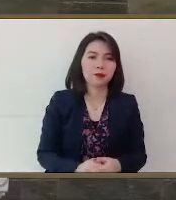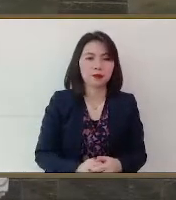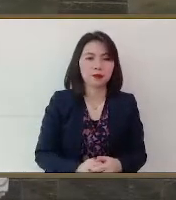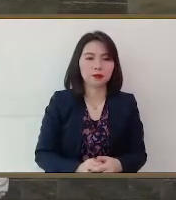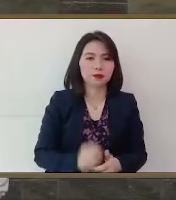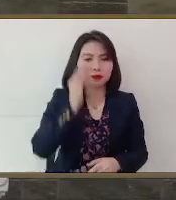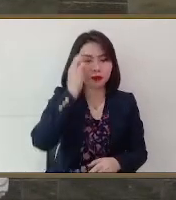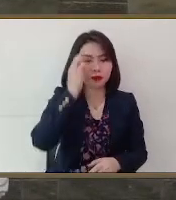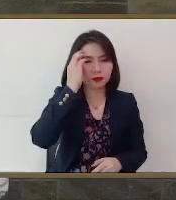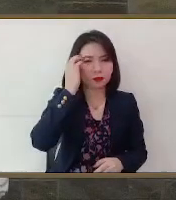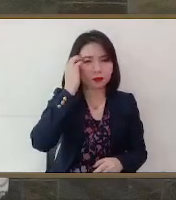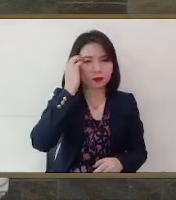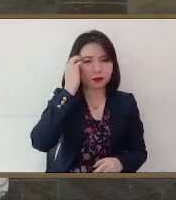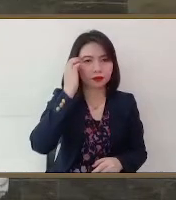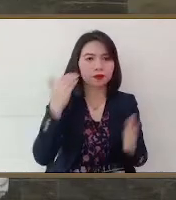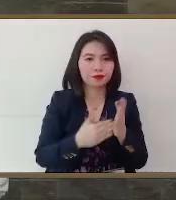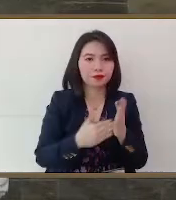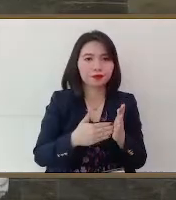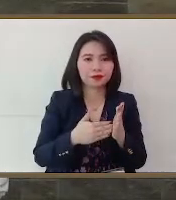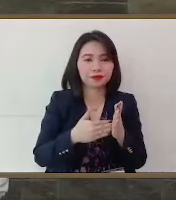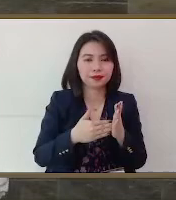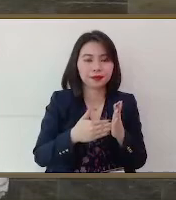You see, let me say this again.